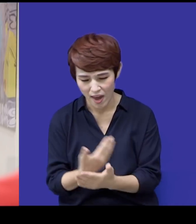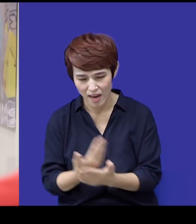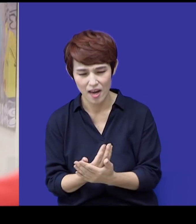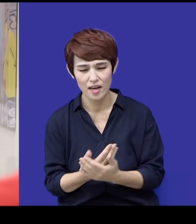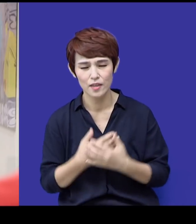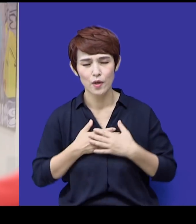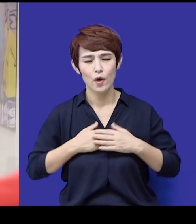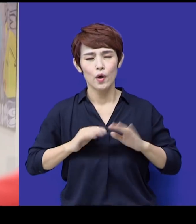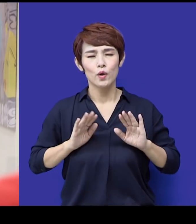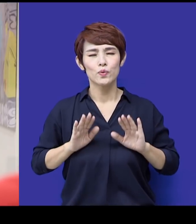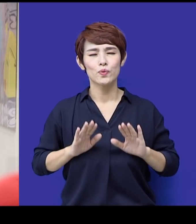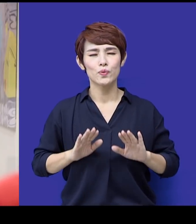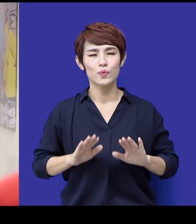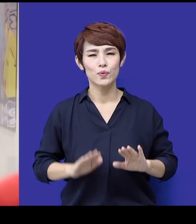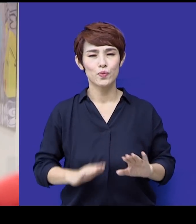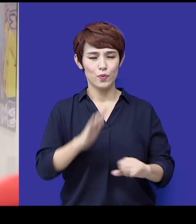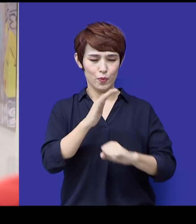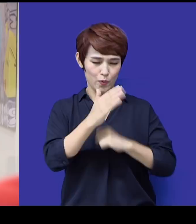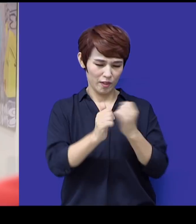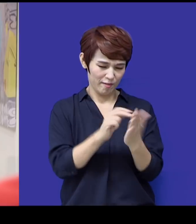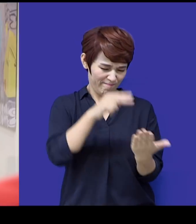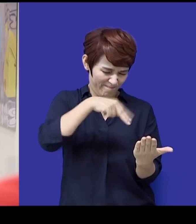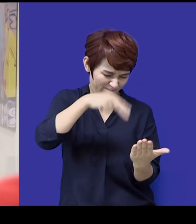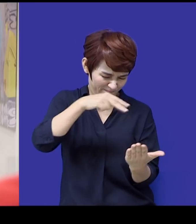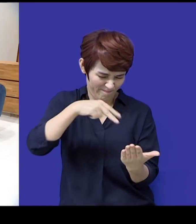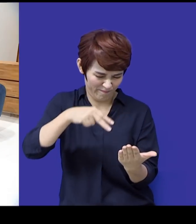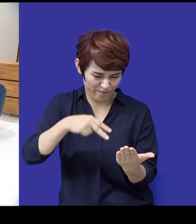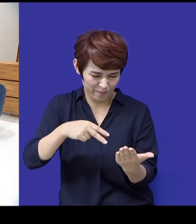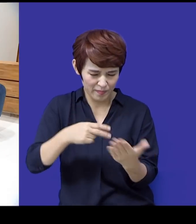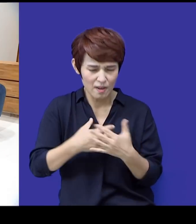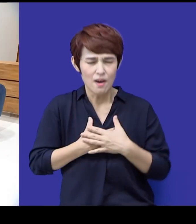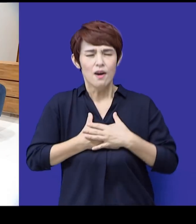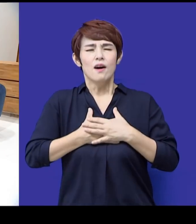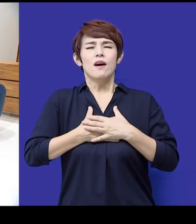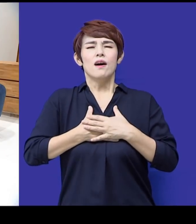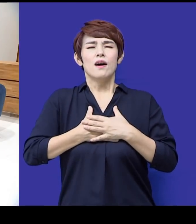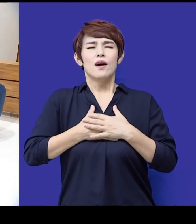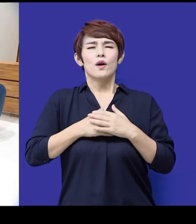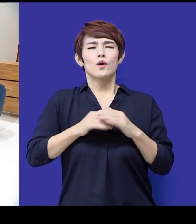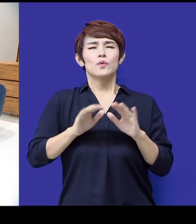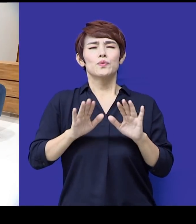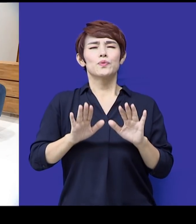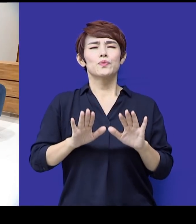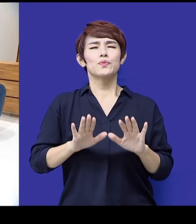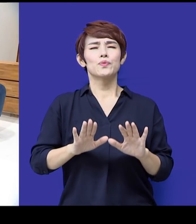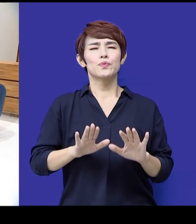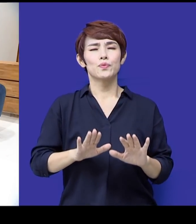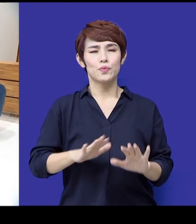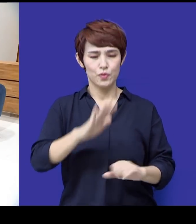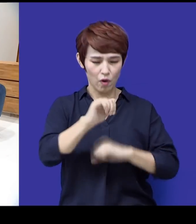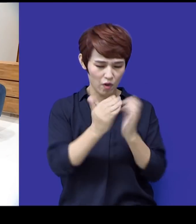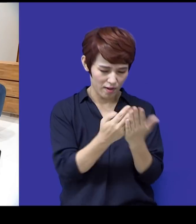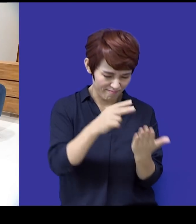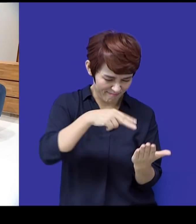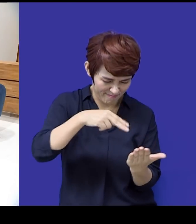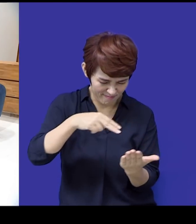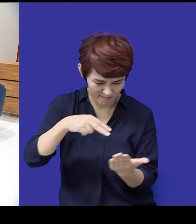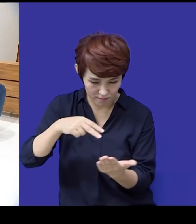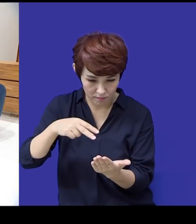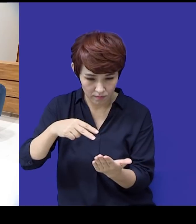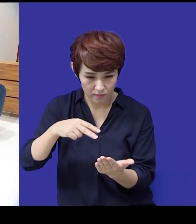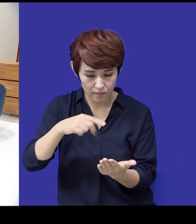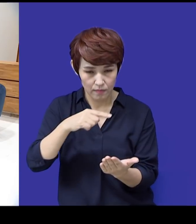또 막 올라오고 회개하고 한 10번을 그러더라고요. 그 사이에 막 이 간 쪽으로